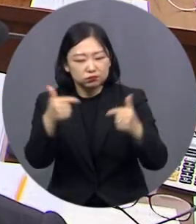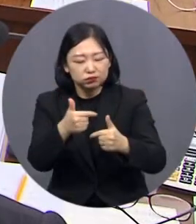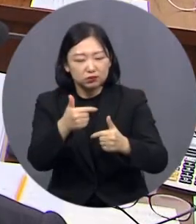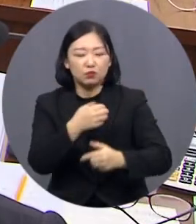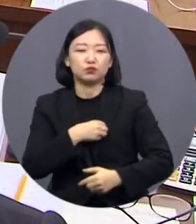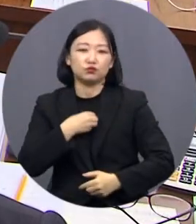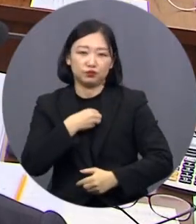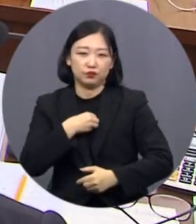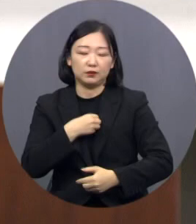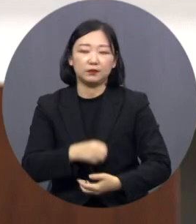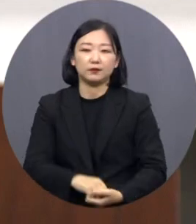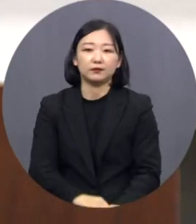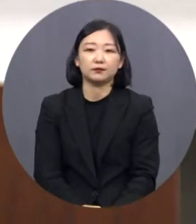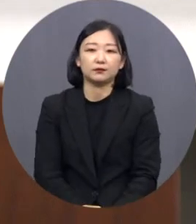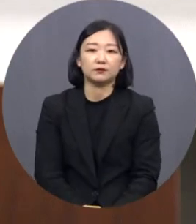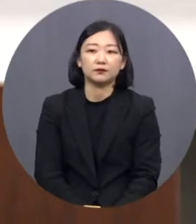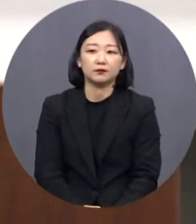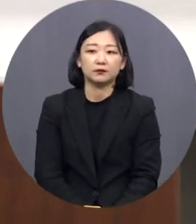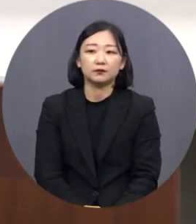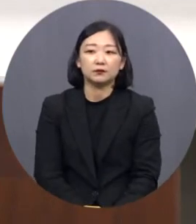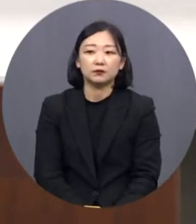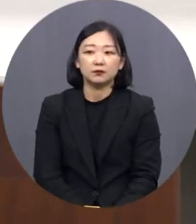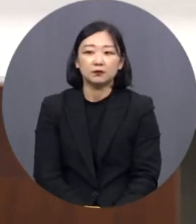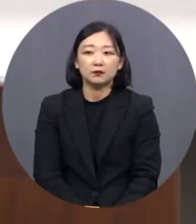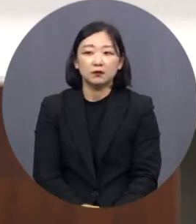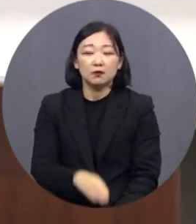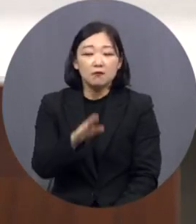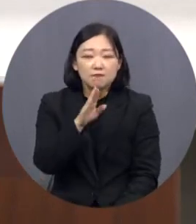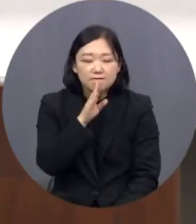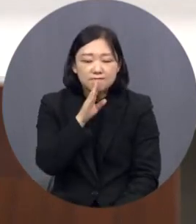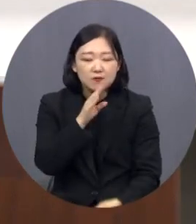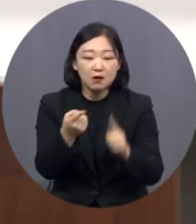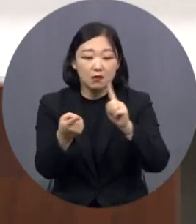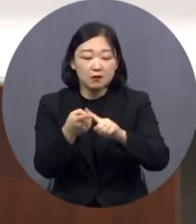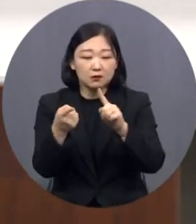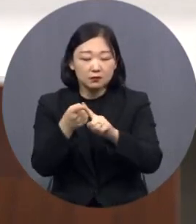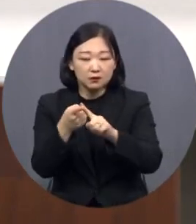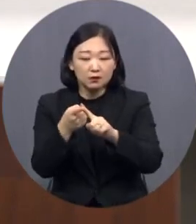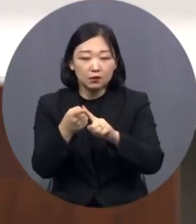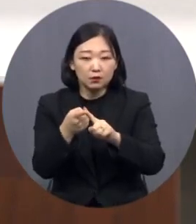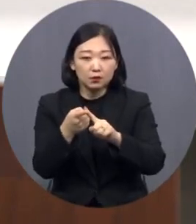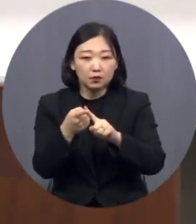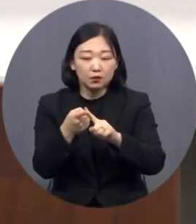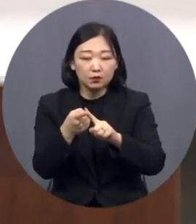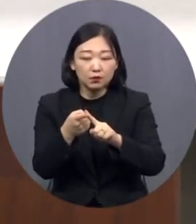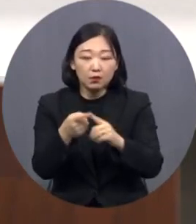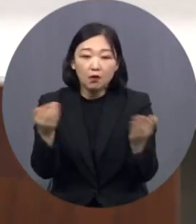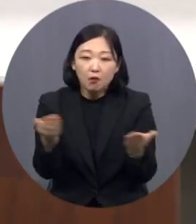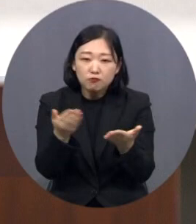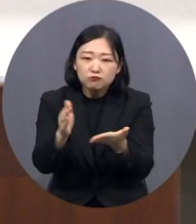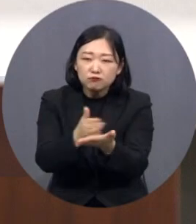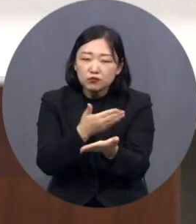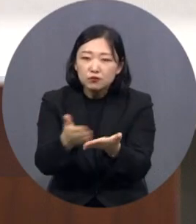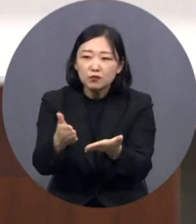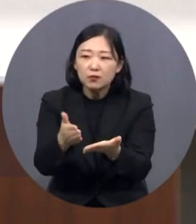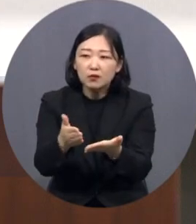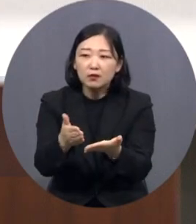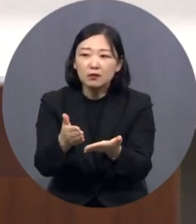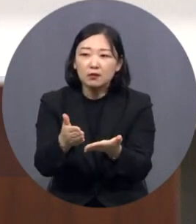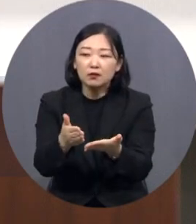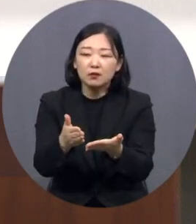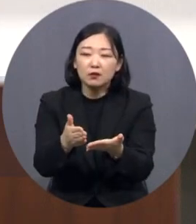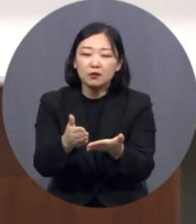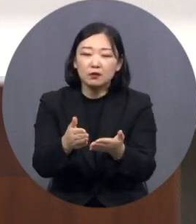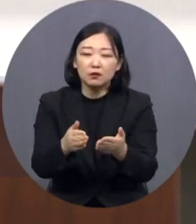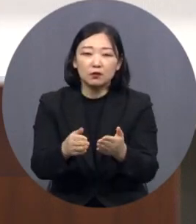있다고도 우려했습니다. 정말로 자치 제한 사무를 그대로 적용한다. 14개 사무를. 그러면 저는 그거는 자치구 수준이고